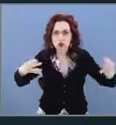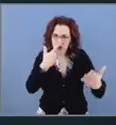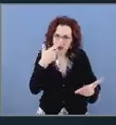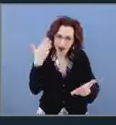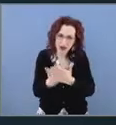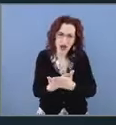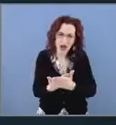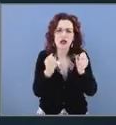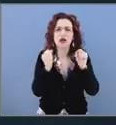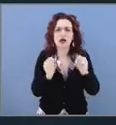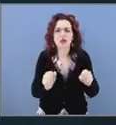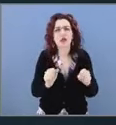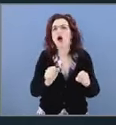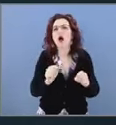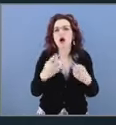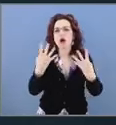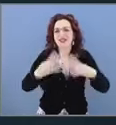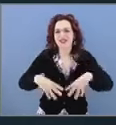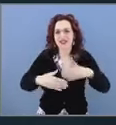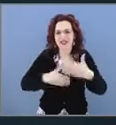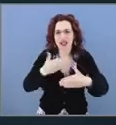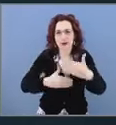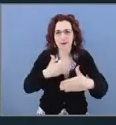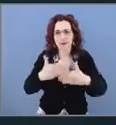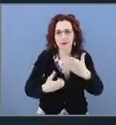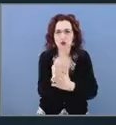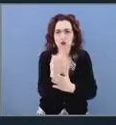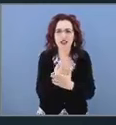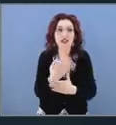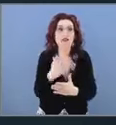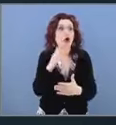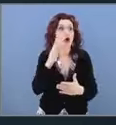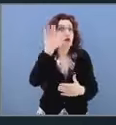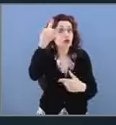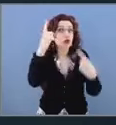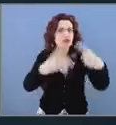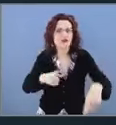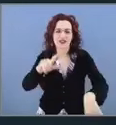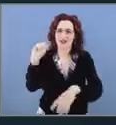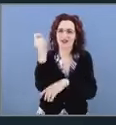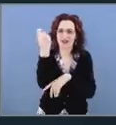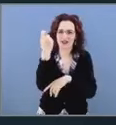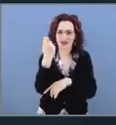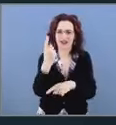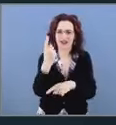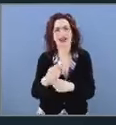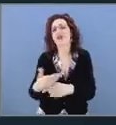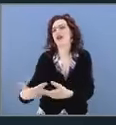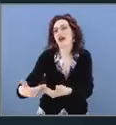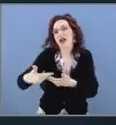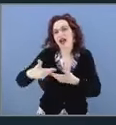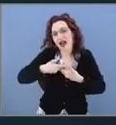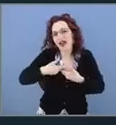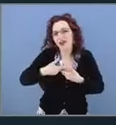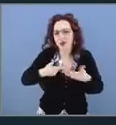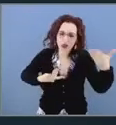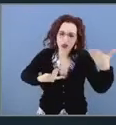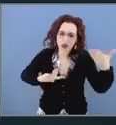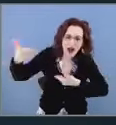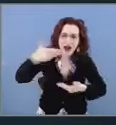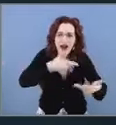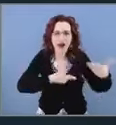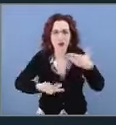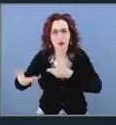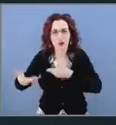futuro. Quindi dateci una mano, diamoci una mano, perché attorno